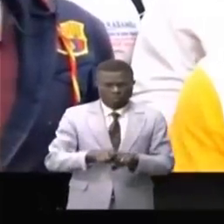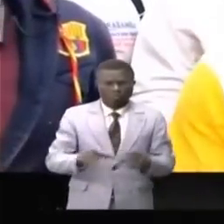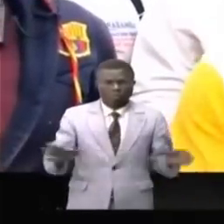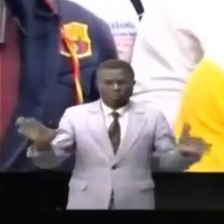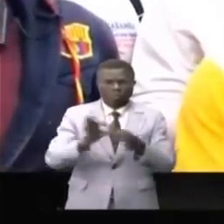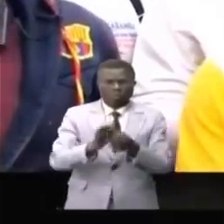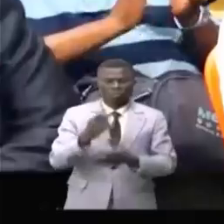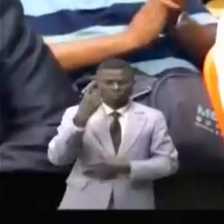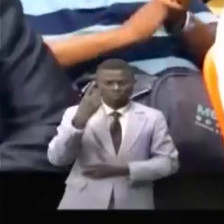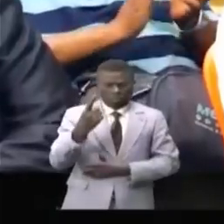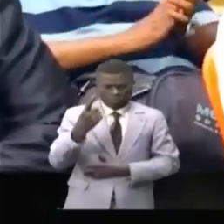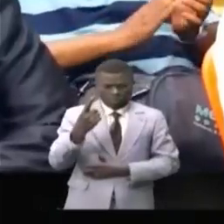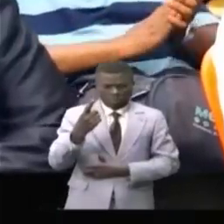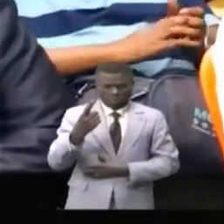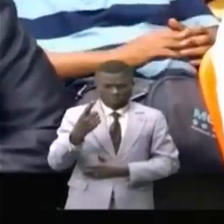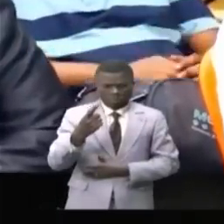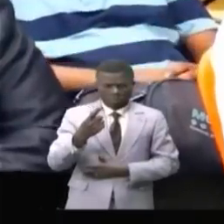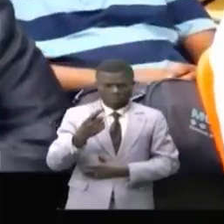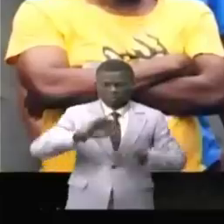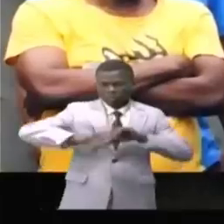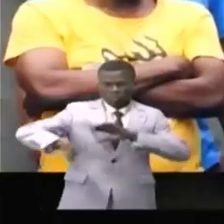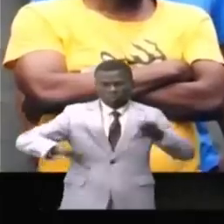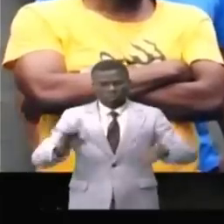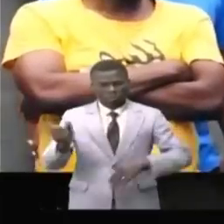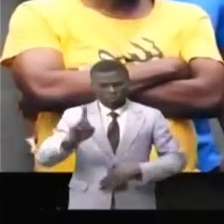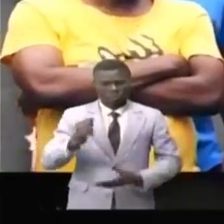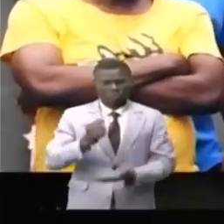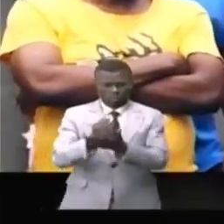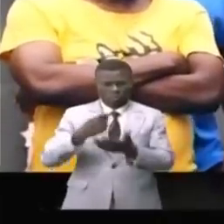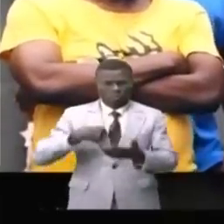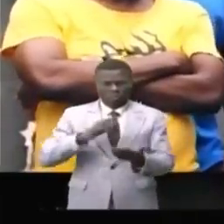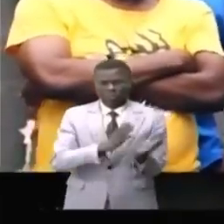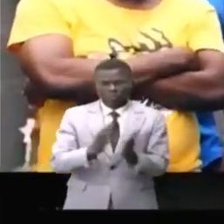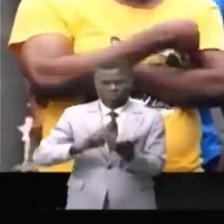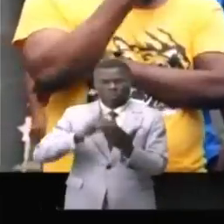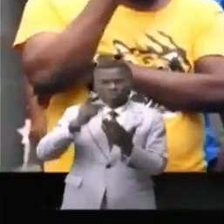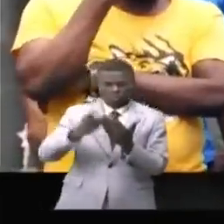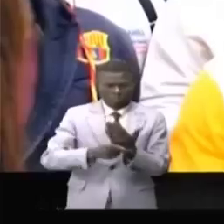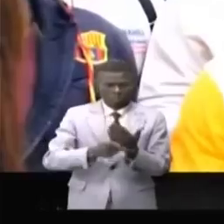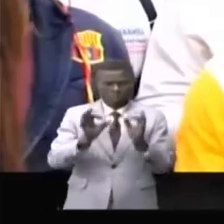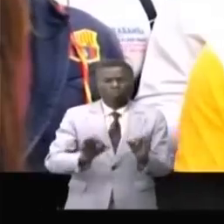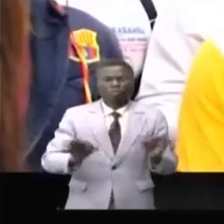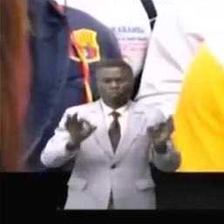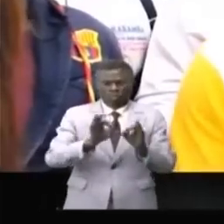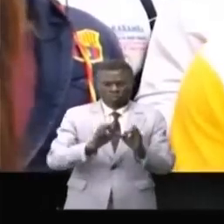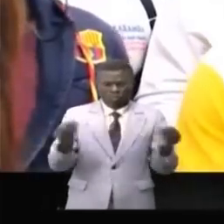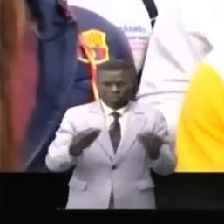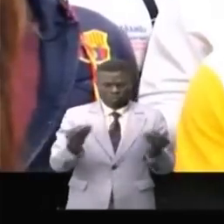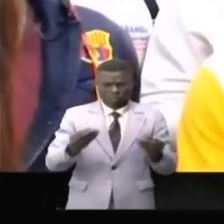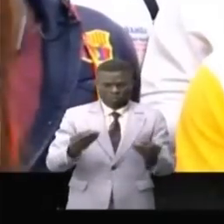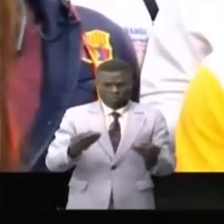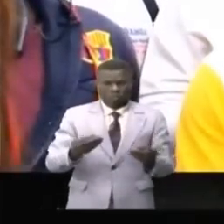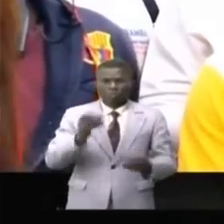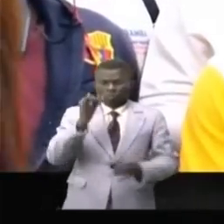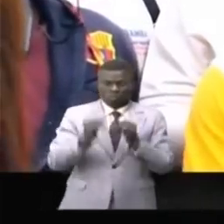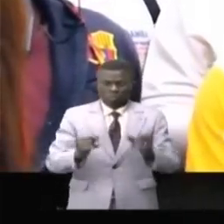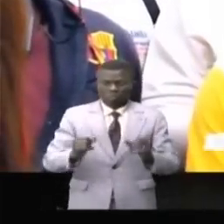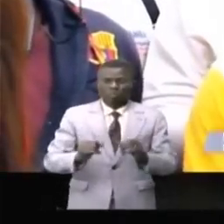ensemble, unis, pour nous permettre d'élaborer des projets afin que, une fois que nous sommes